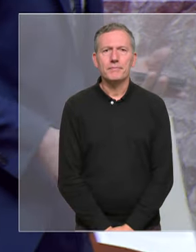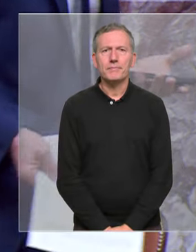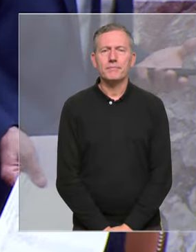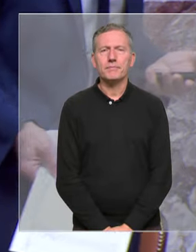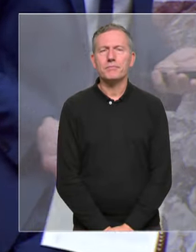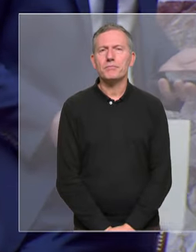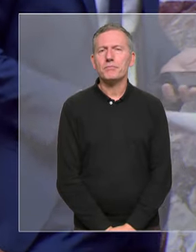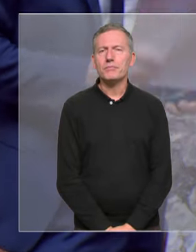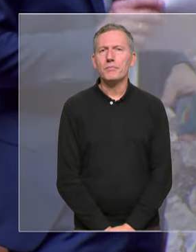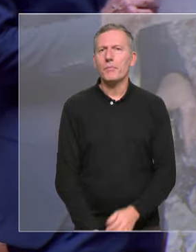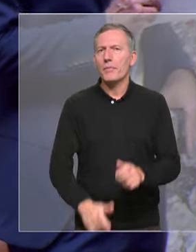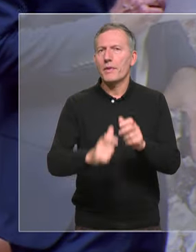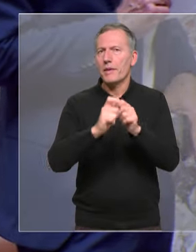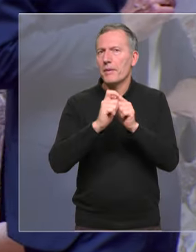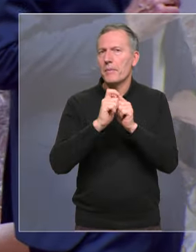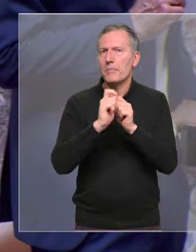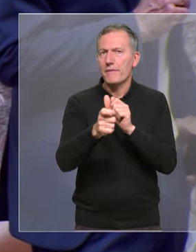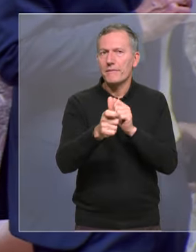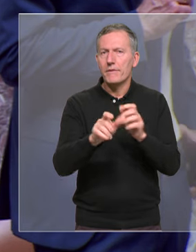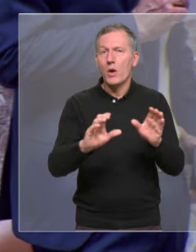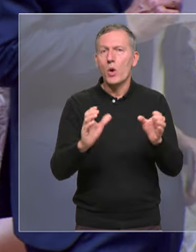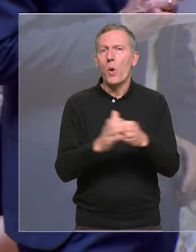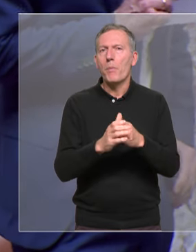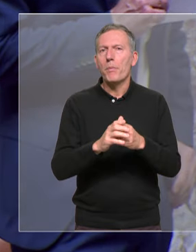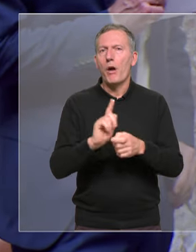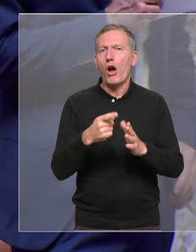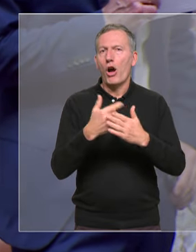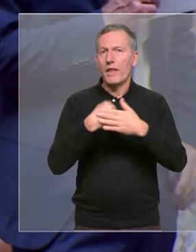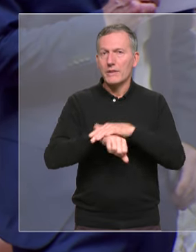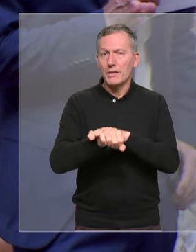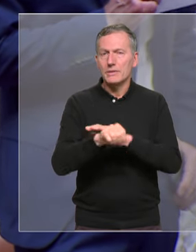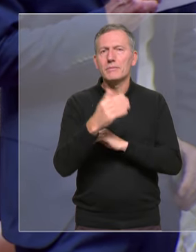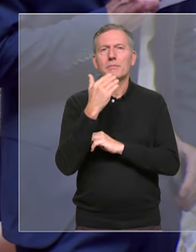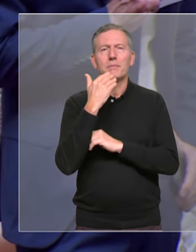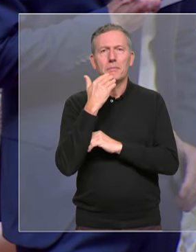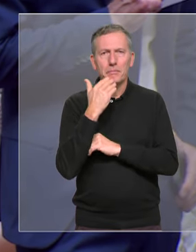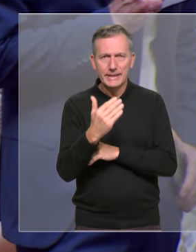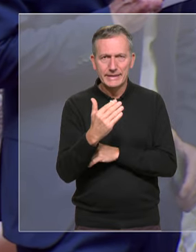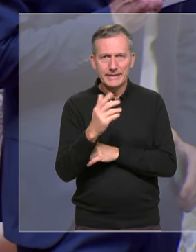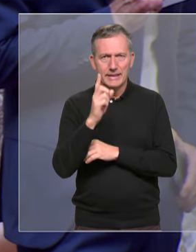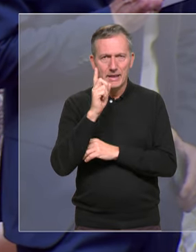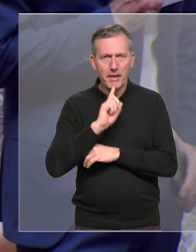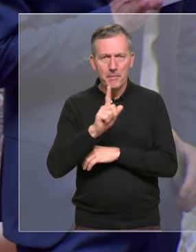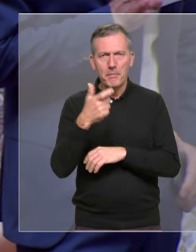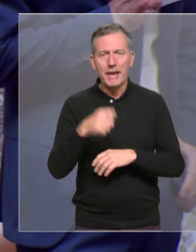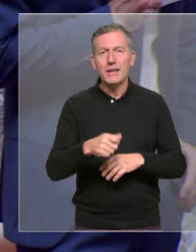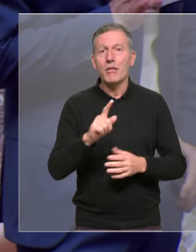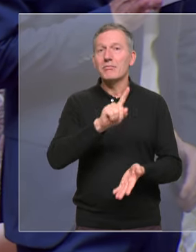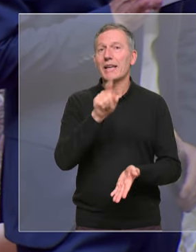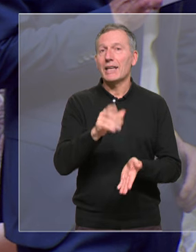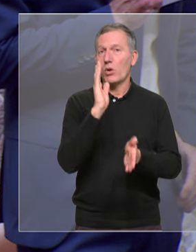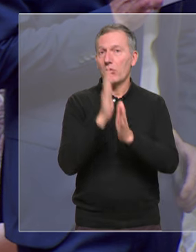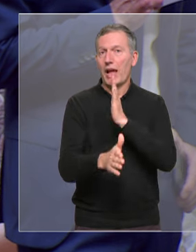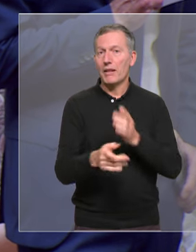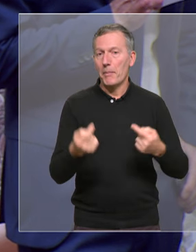La parole est à Madame Natalia Poudzirev pour le groupe Renaissance. Merci, Madame la Présidente. Ma question s'adresse au ministre de l'Europe